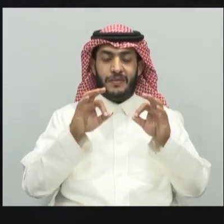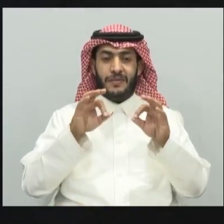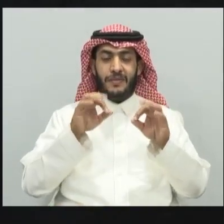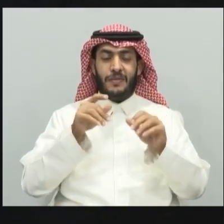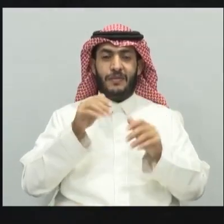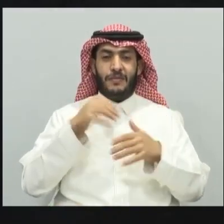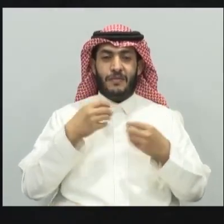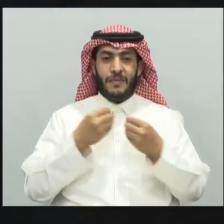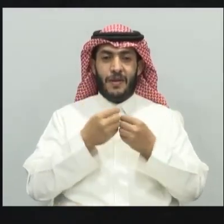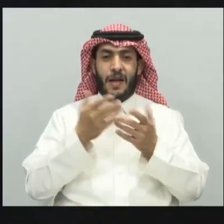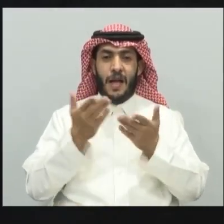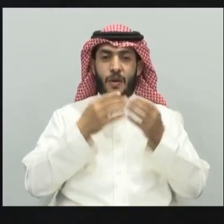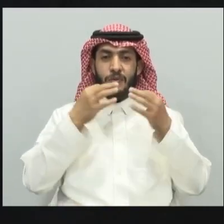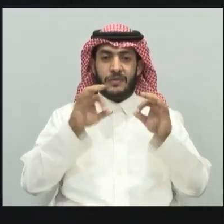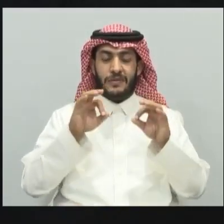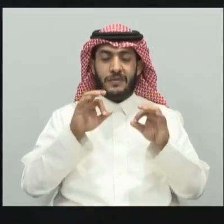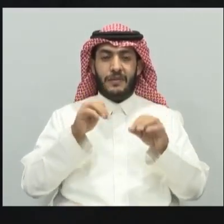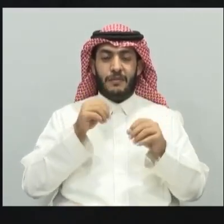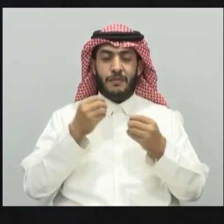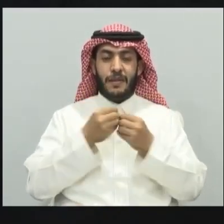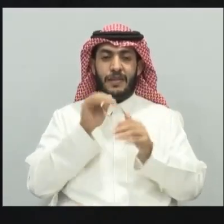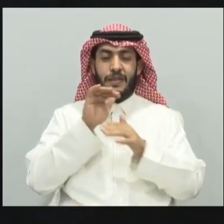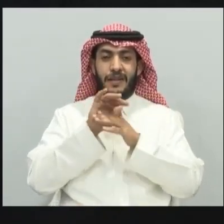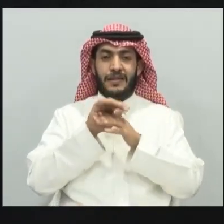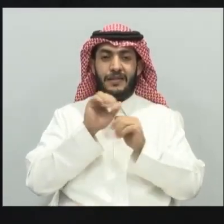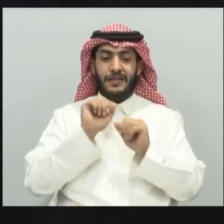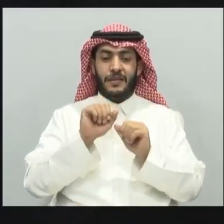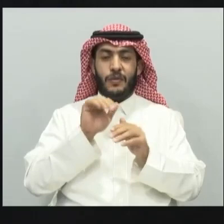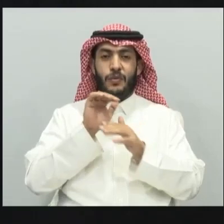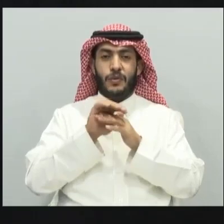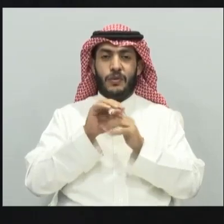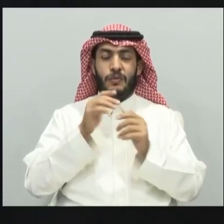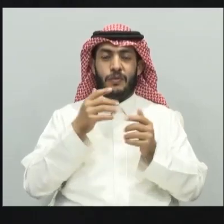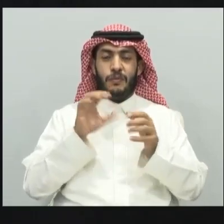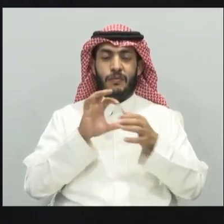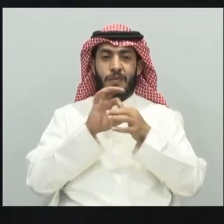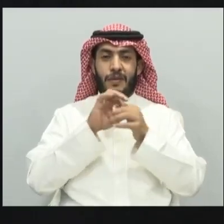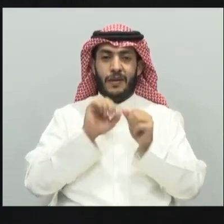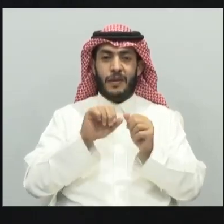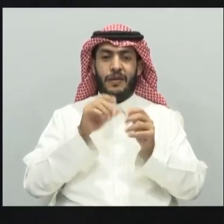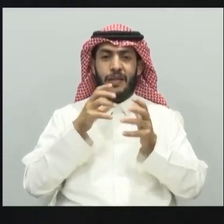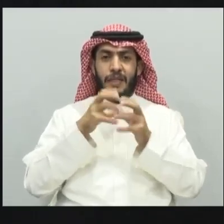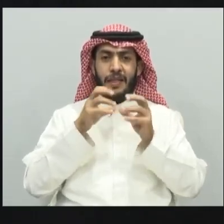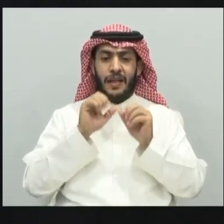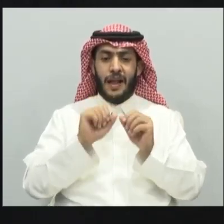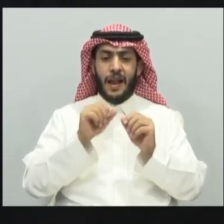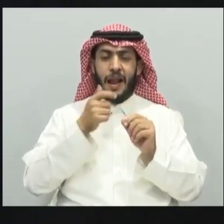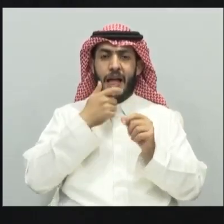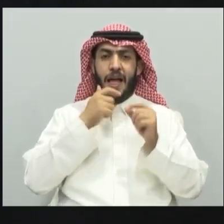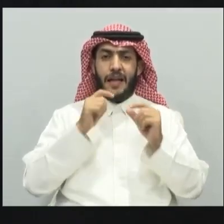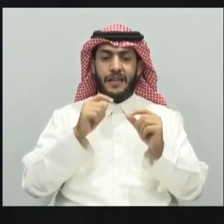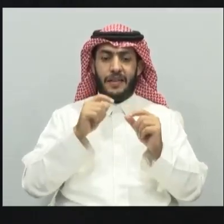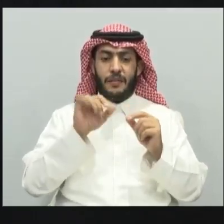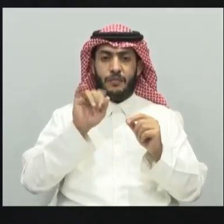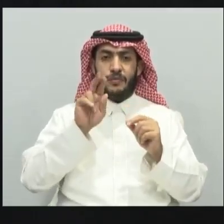وبياكم واهلا وسهلا بكم معنا في درس من الدروس المتعلقه بمصطلح الحديث ودرسنا